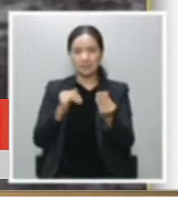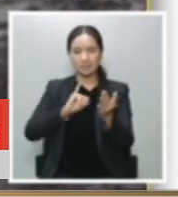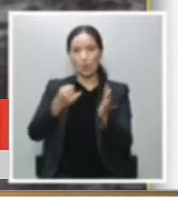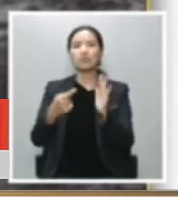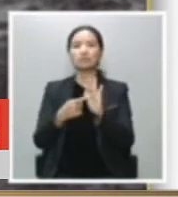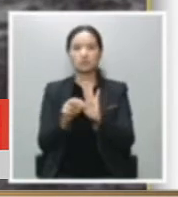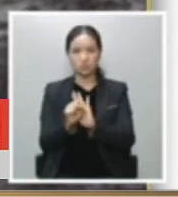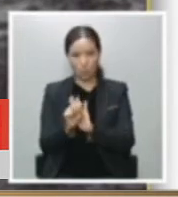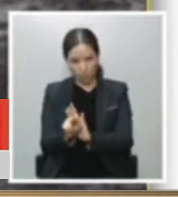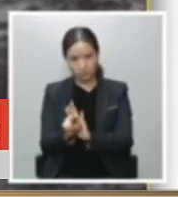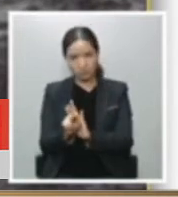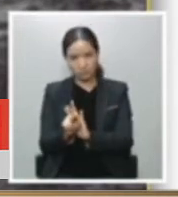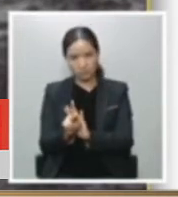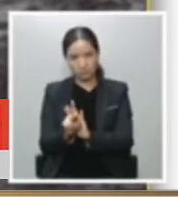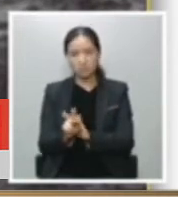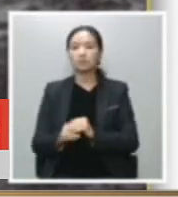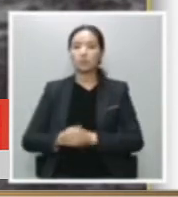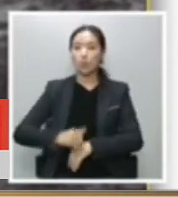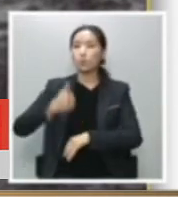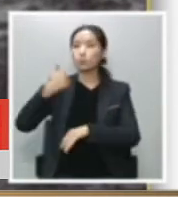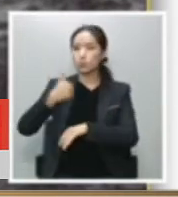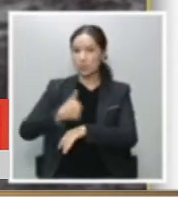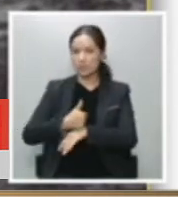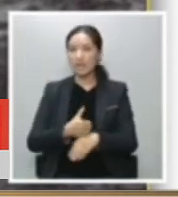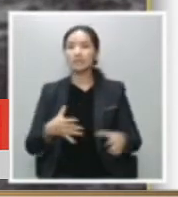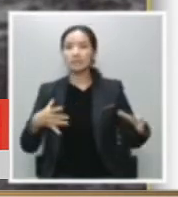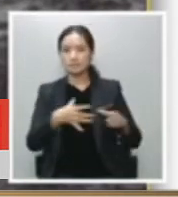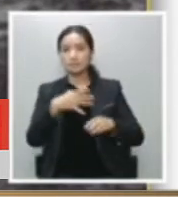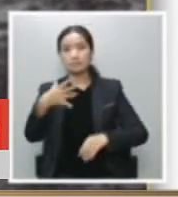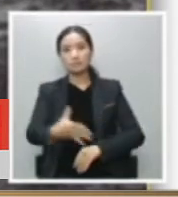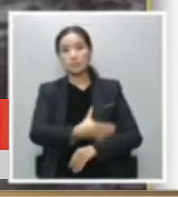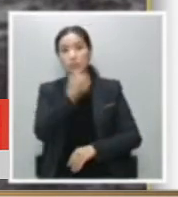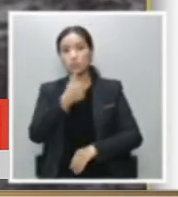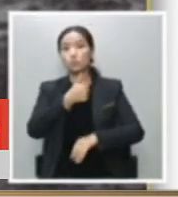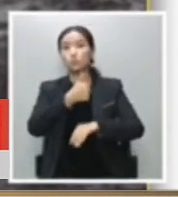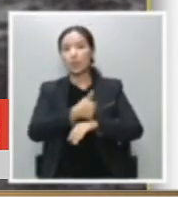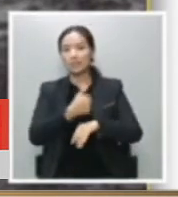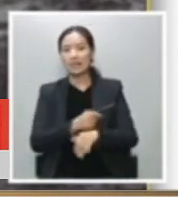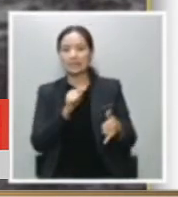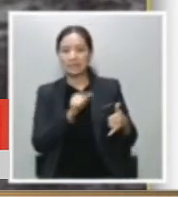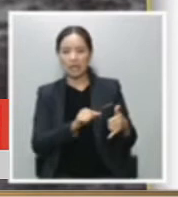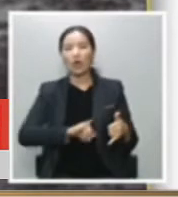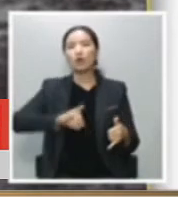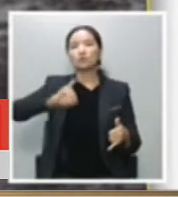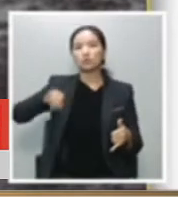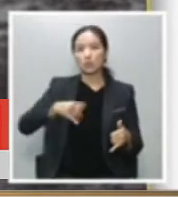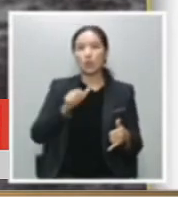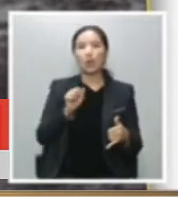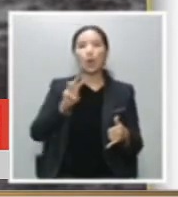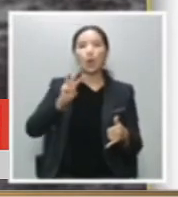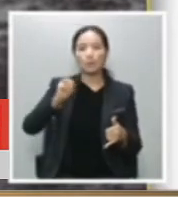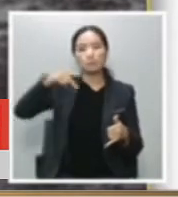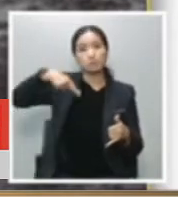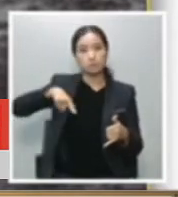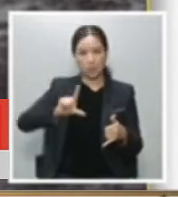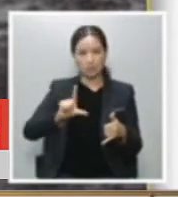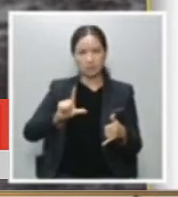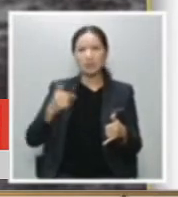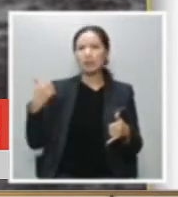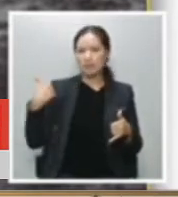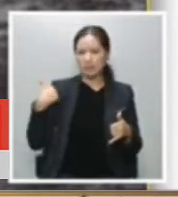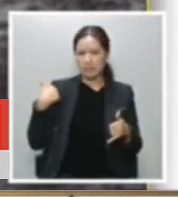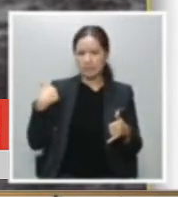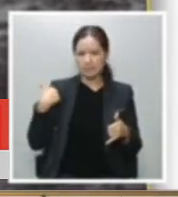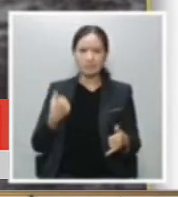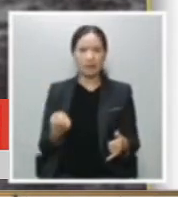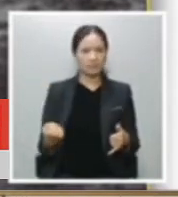ครหัวหน้าคณะปฏิวัติในขณะนั้นเป็นจอมพลและมีมาตราครองอำ